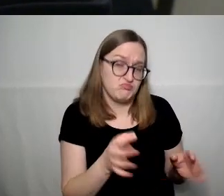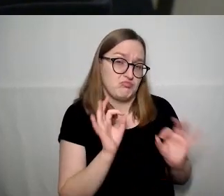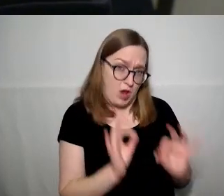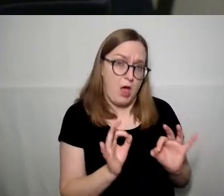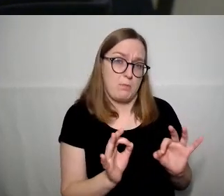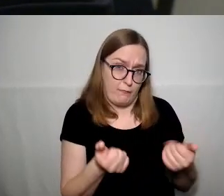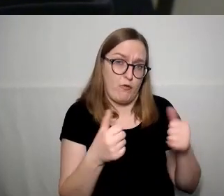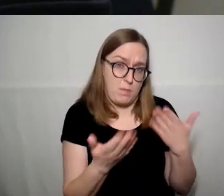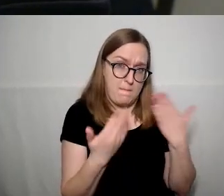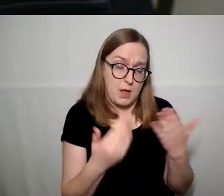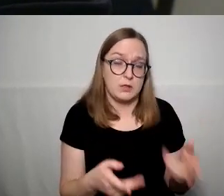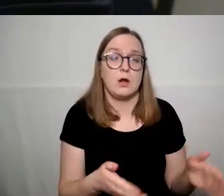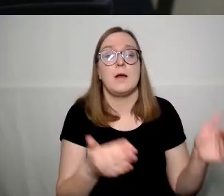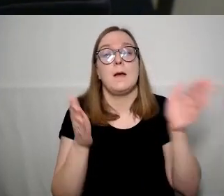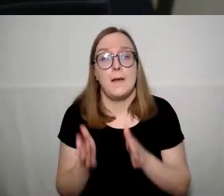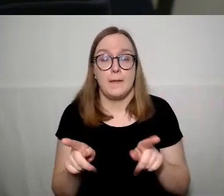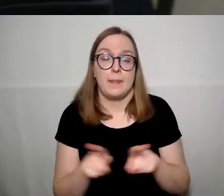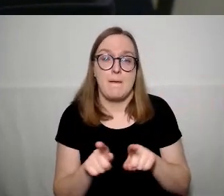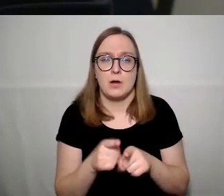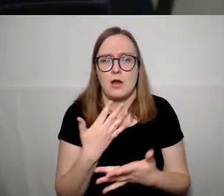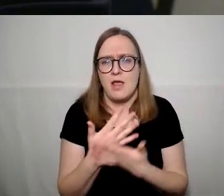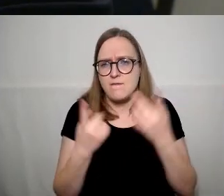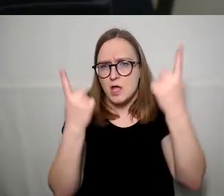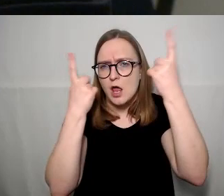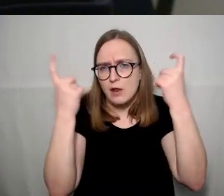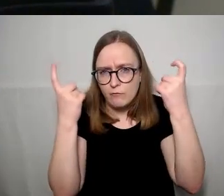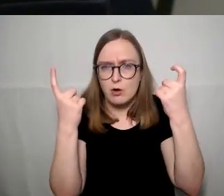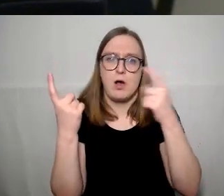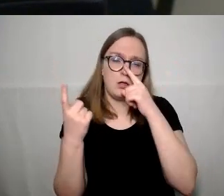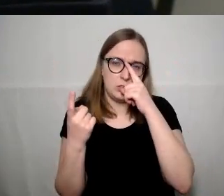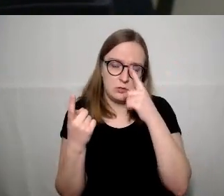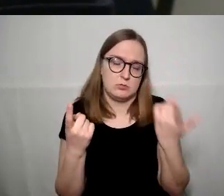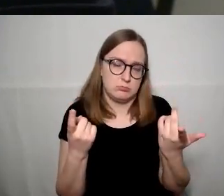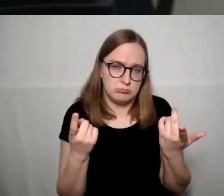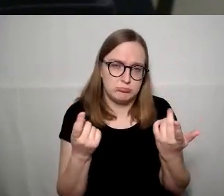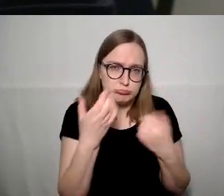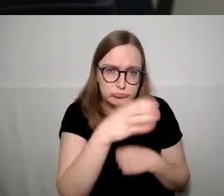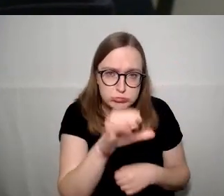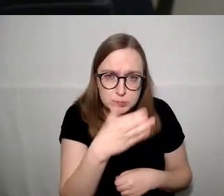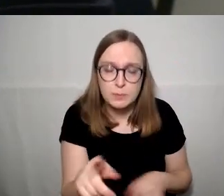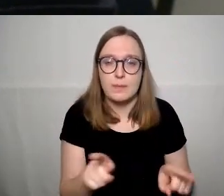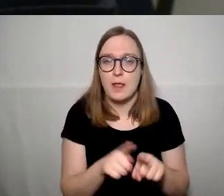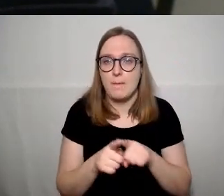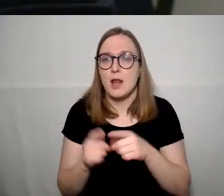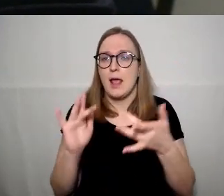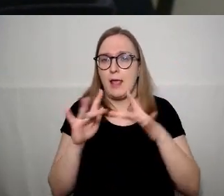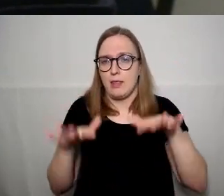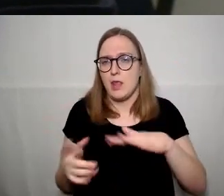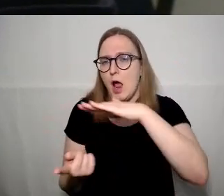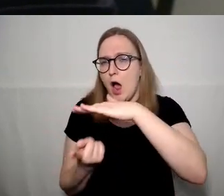ir įvairios medžiagos pateikimas, apklausų organizavimas per internetą,